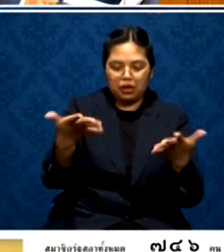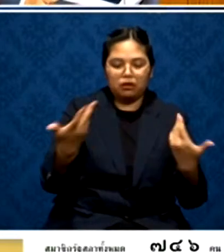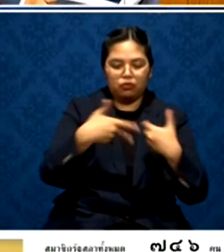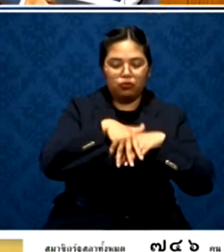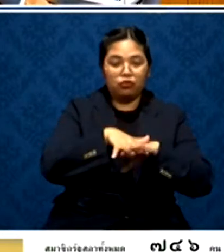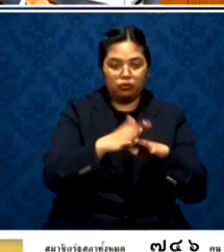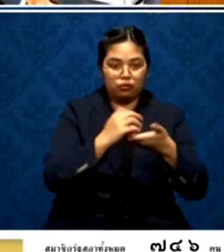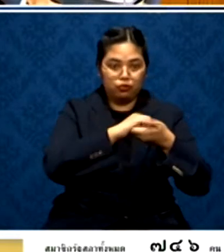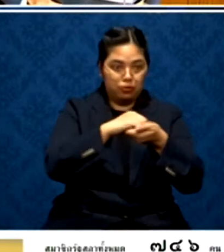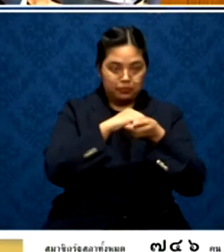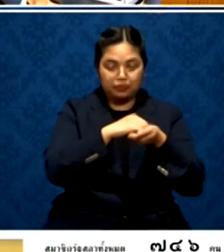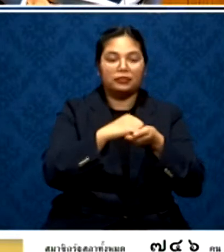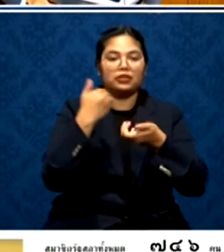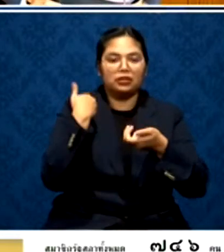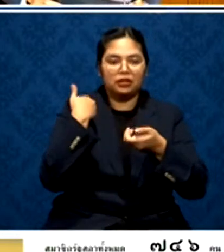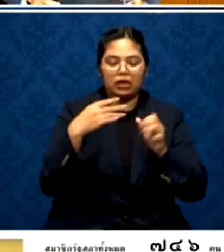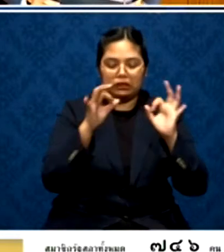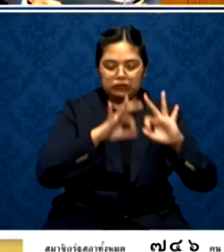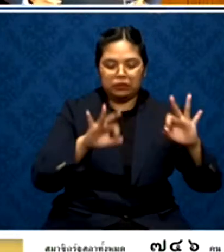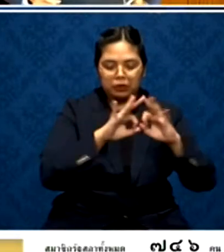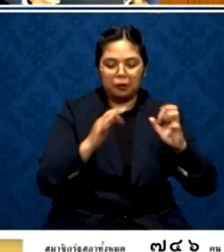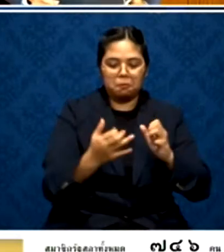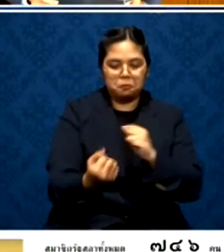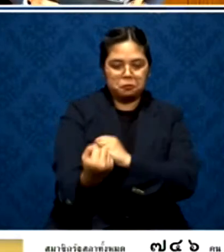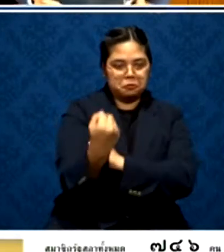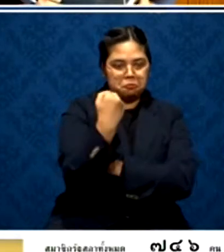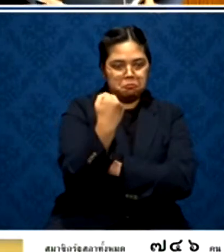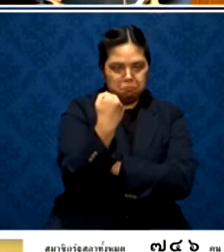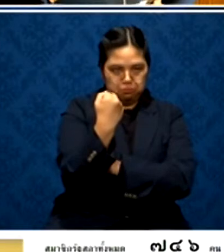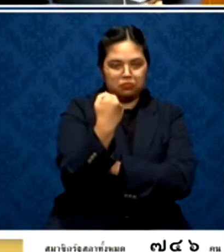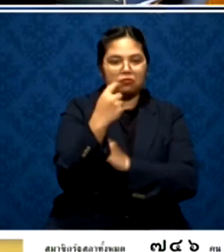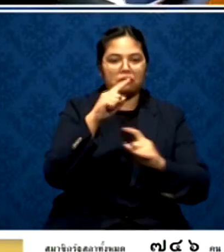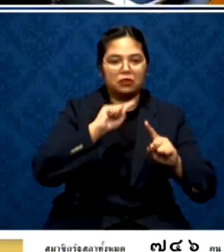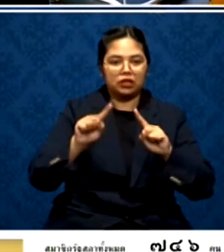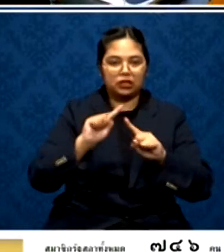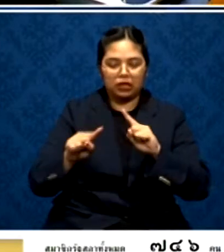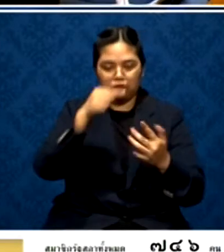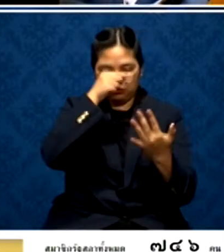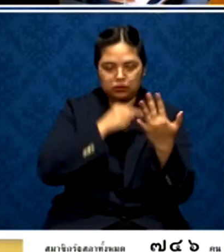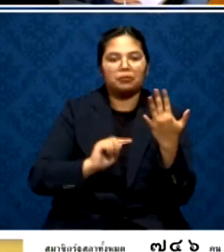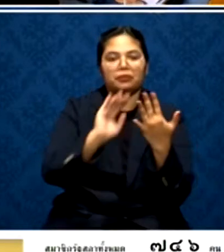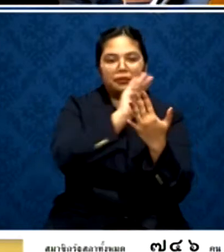เพื่อเสริมสร้างความเชื่อมั่นและความมั่นคงของประเทศไ